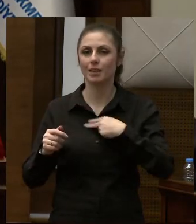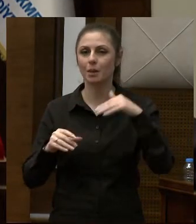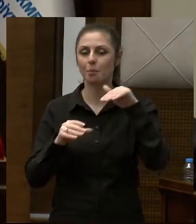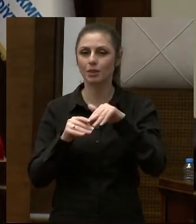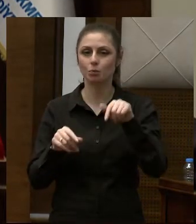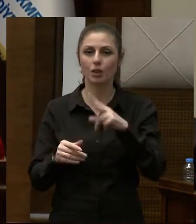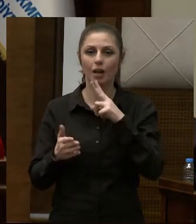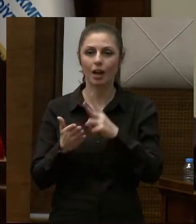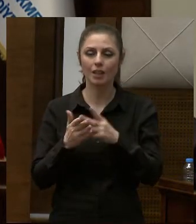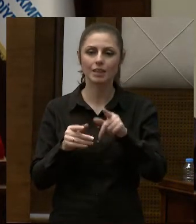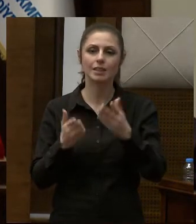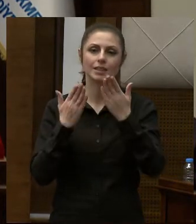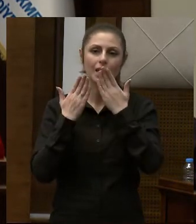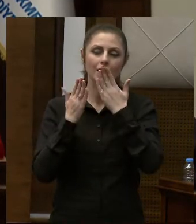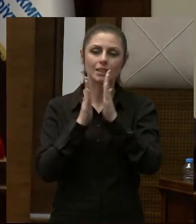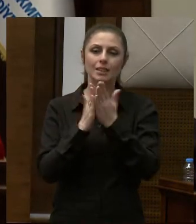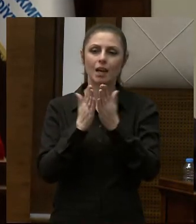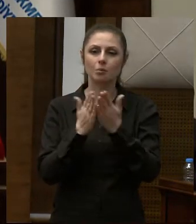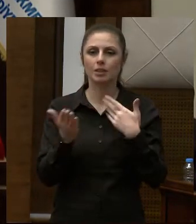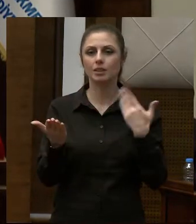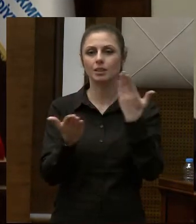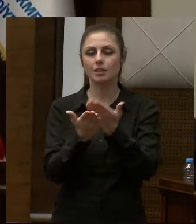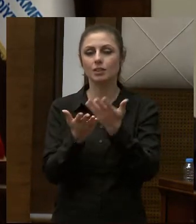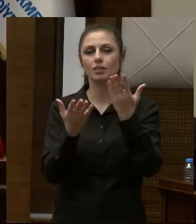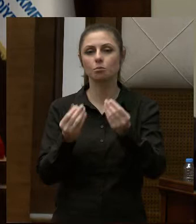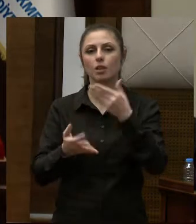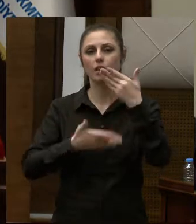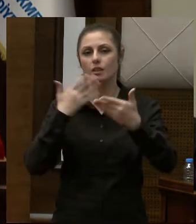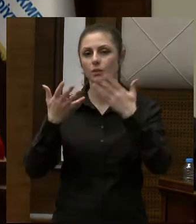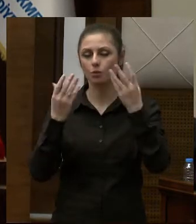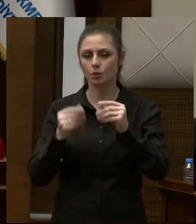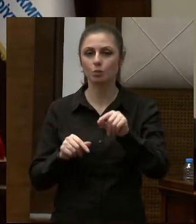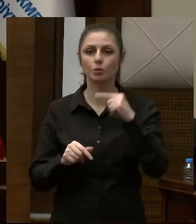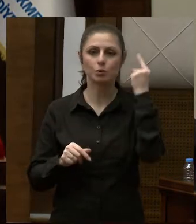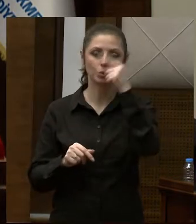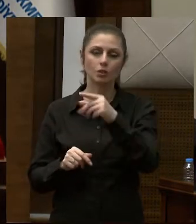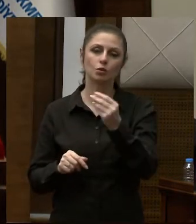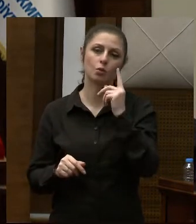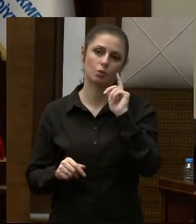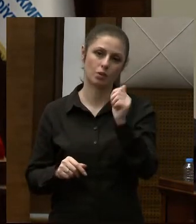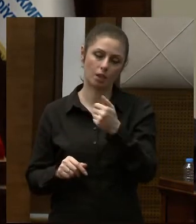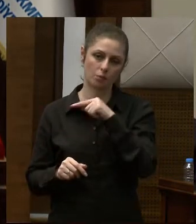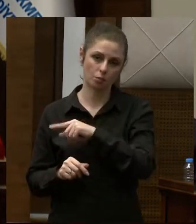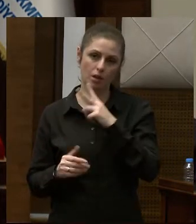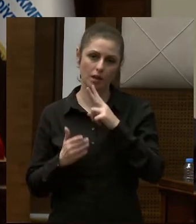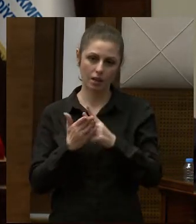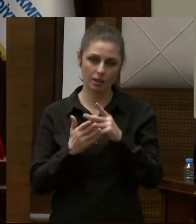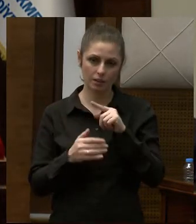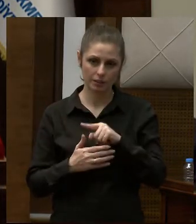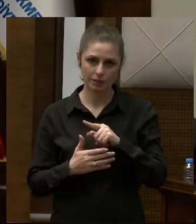kararı ders kitapları ve şehircilik kürsülerinde anlatılacaktır. Bu nedenle önemli gördüğüm bu kararın